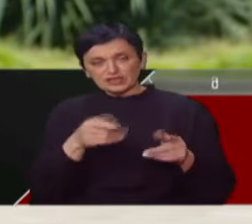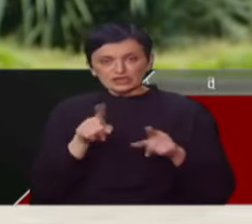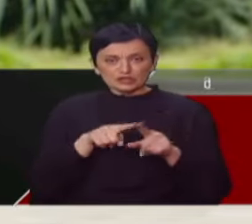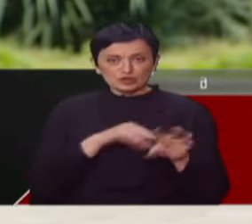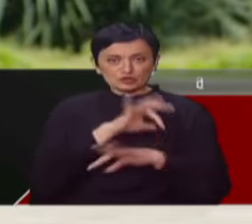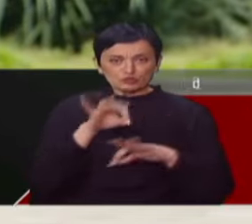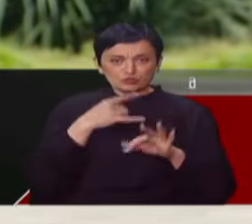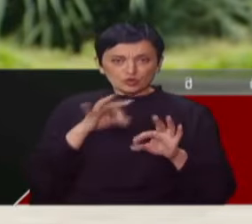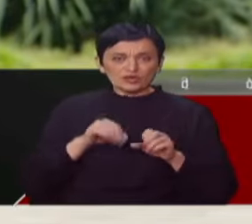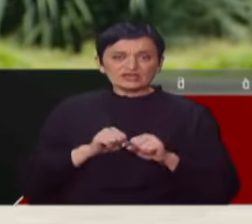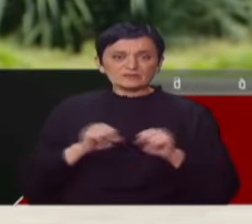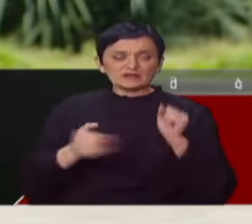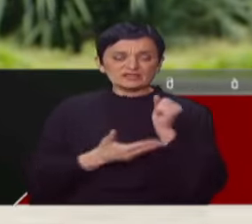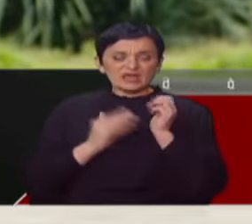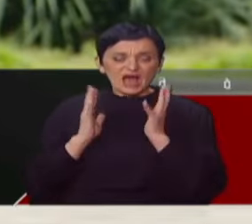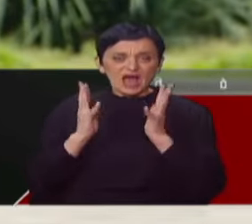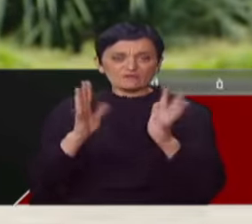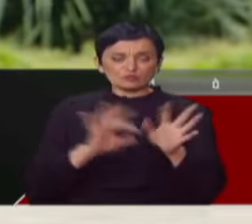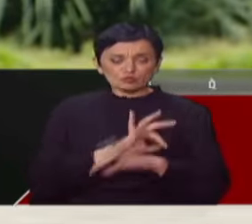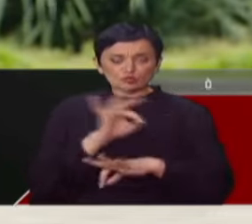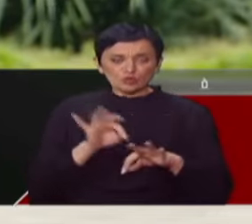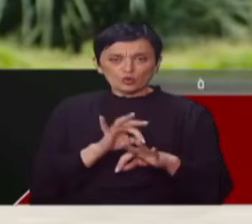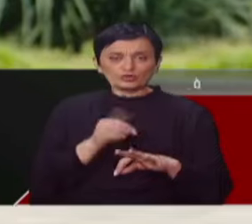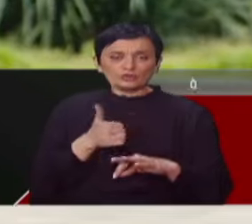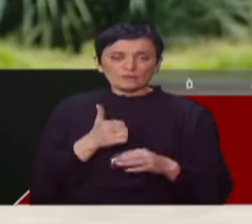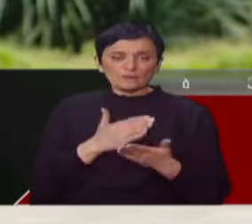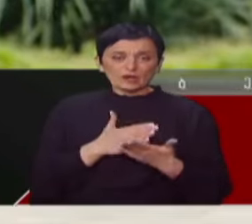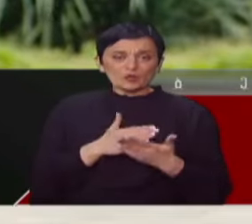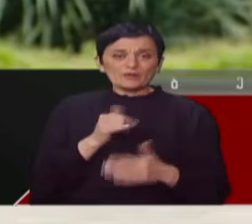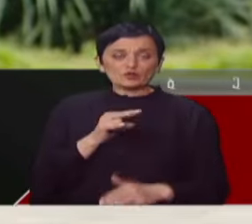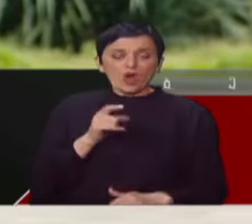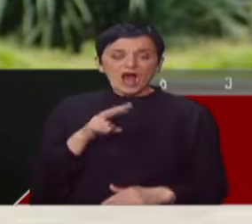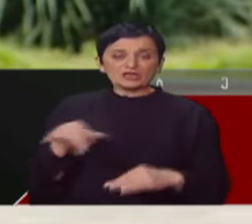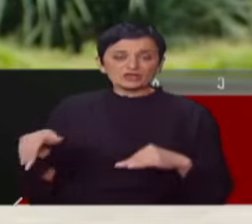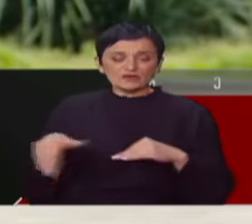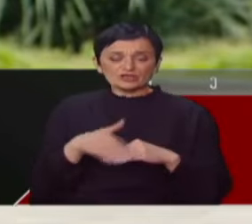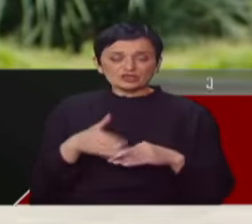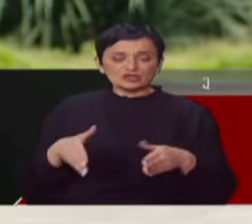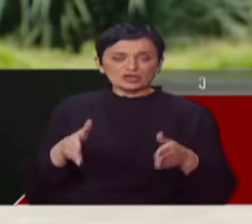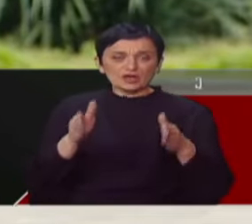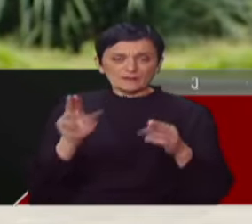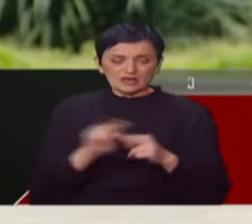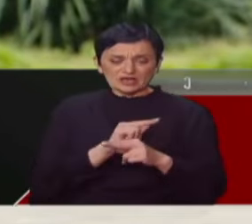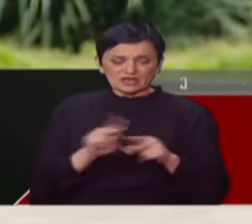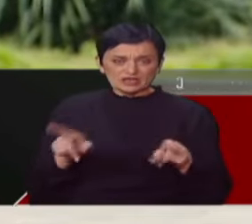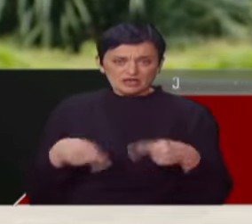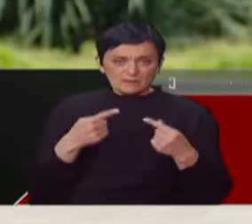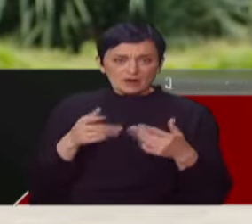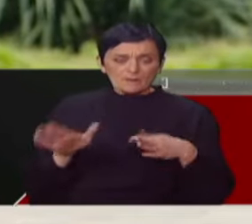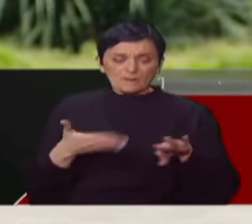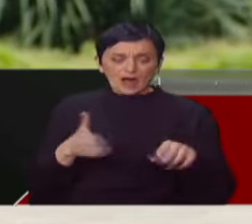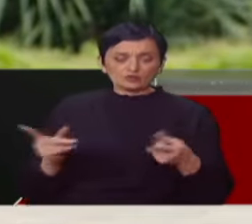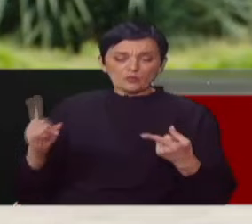როგორიც არის ქმირთა ხეივნის პროექტი, ისეთი პროექტები, როგორიც არის ფრიდონ ხალვაშის გამზირის რეაბილიტაცია, რომელიც ბათუმს